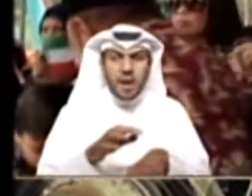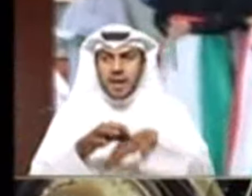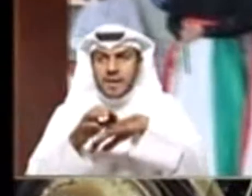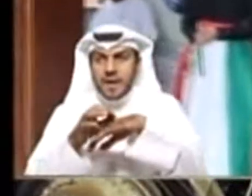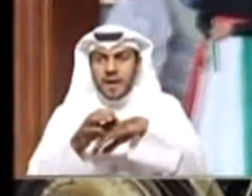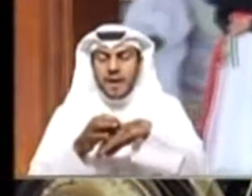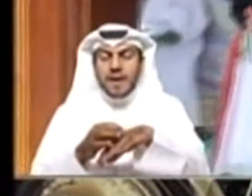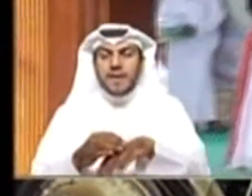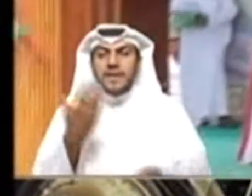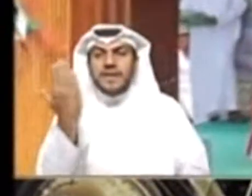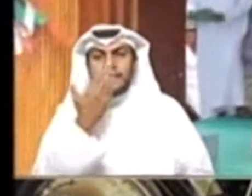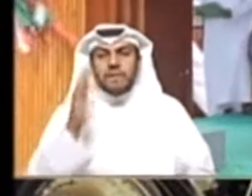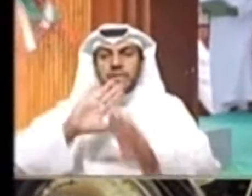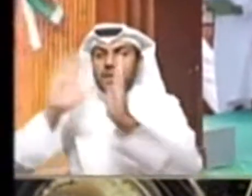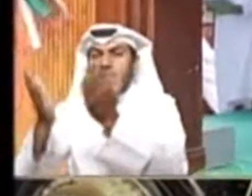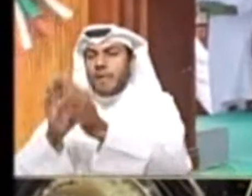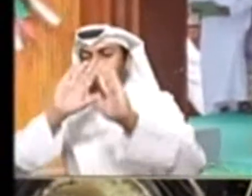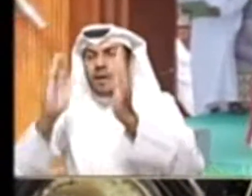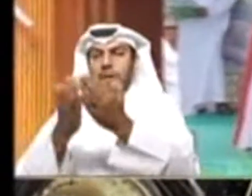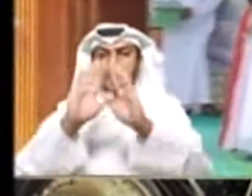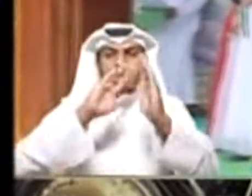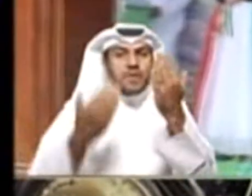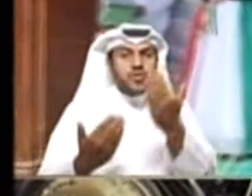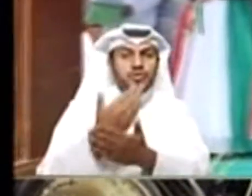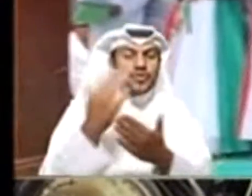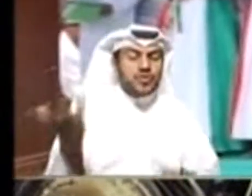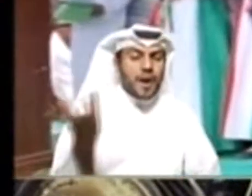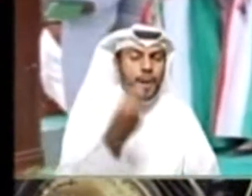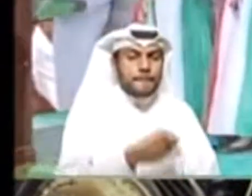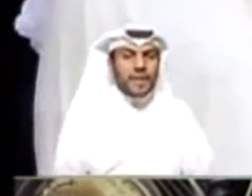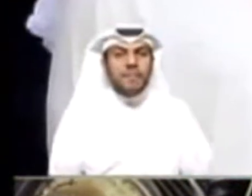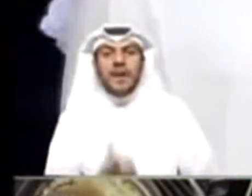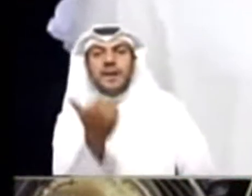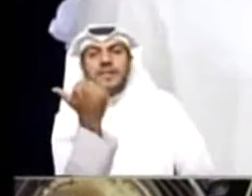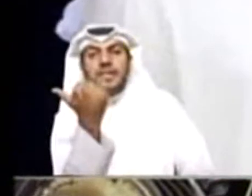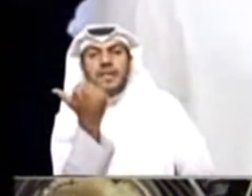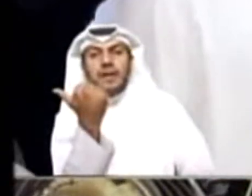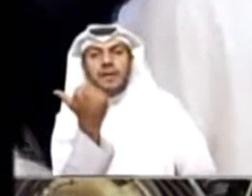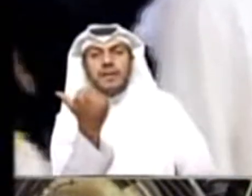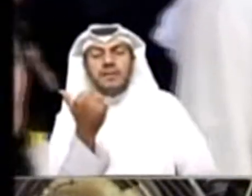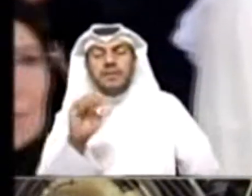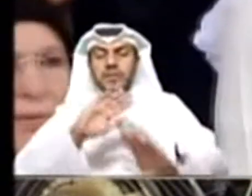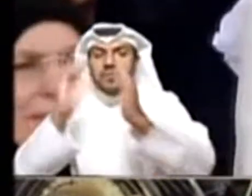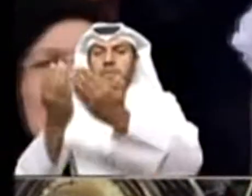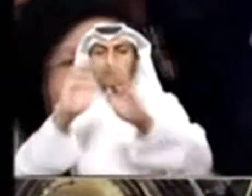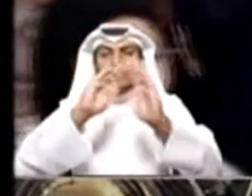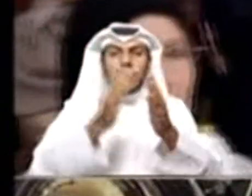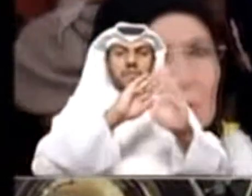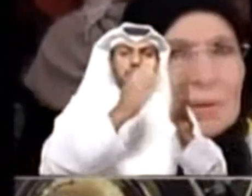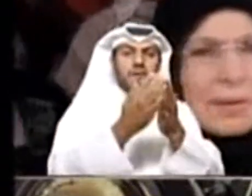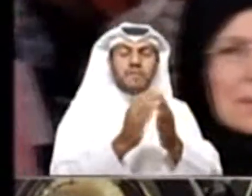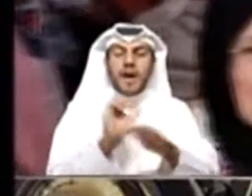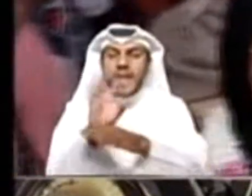الأساس لبناء 6 فصول دراسية جديدة ودار للأيتام بجانب مسجد داخل القرية الكويتية الخيرية في